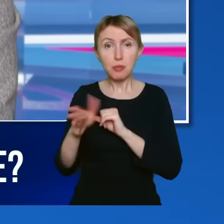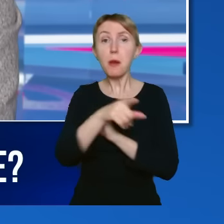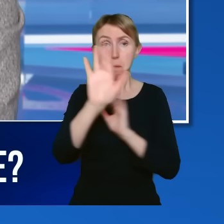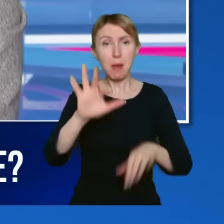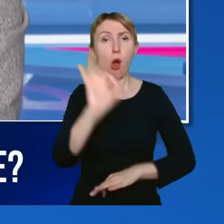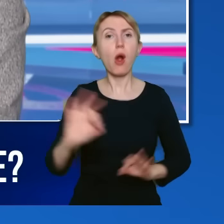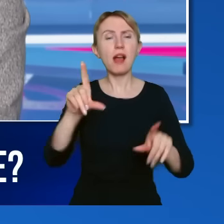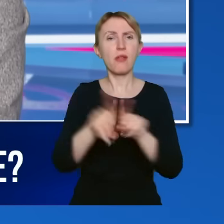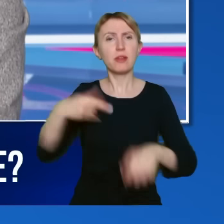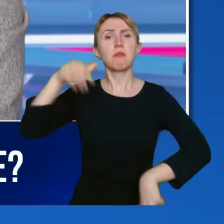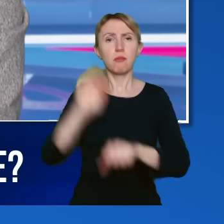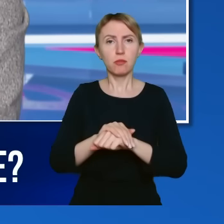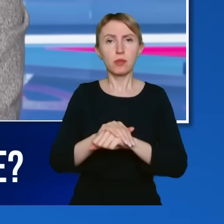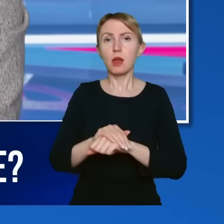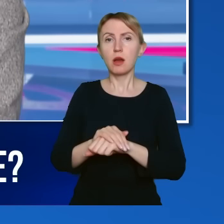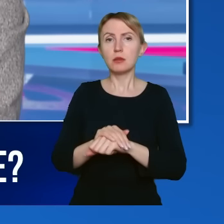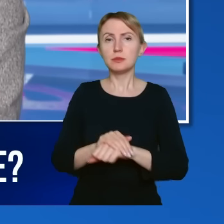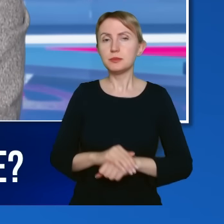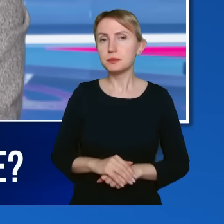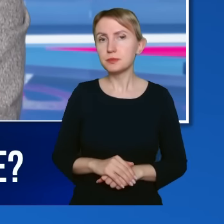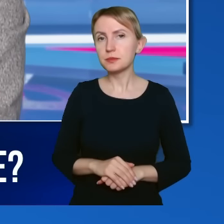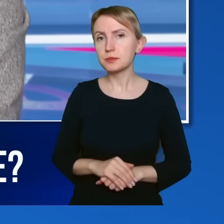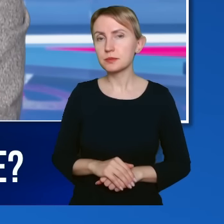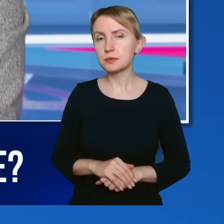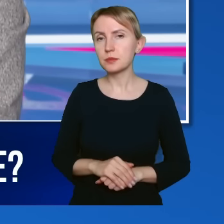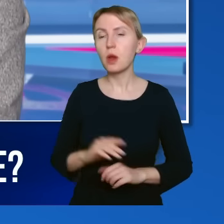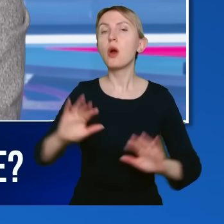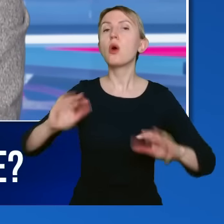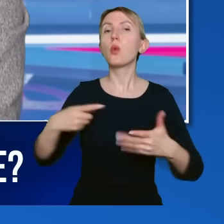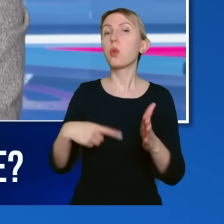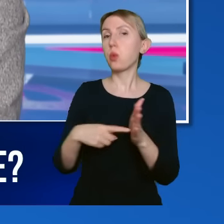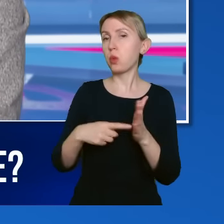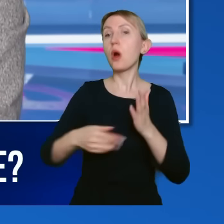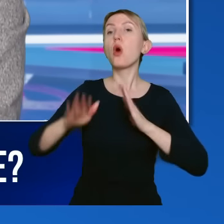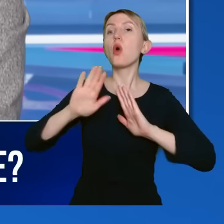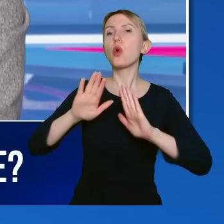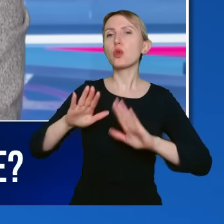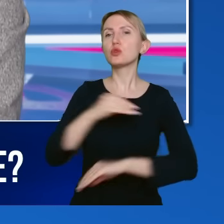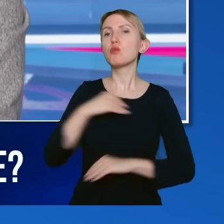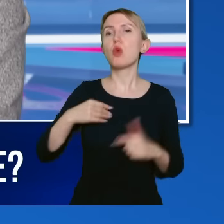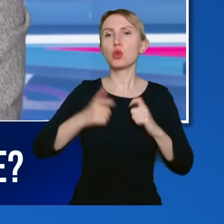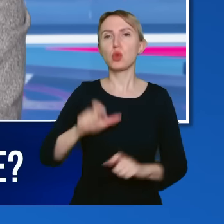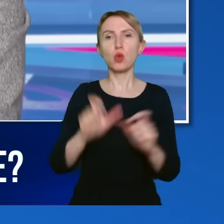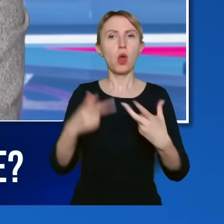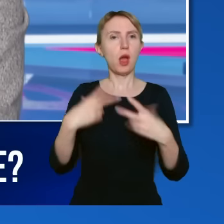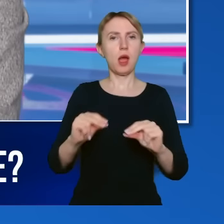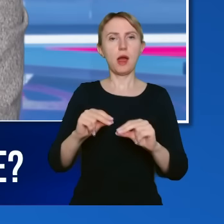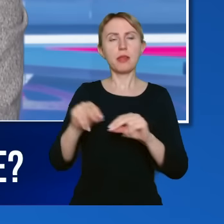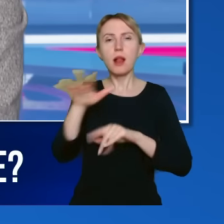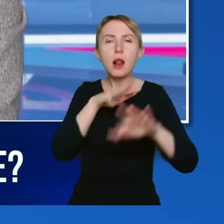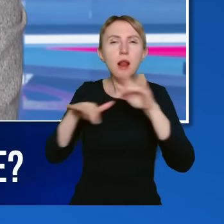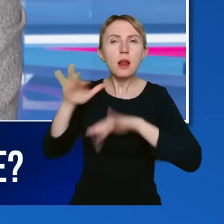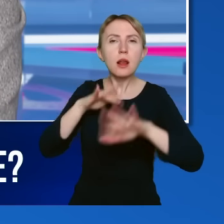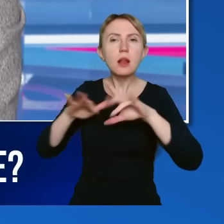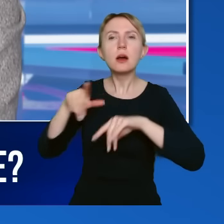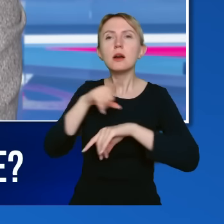za nią zagłosować. Niech pan przekona swoich kolegów, bo o to chodzi, żeby chronić polskich rolników, a nie żeby mydlić im oczy tym, że wy